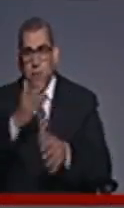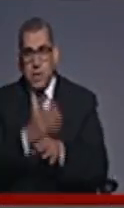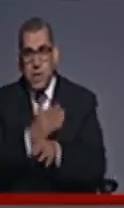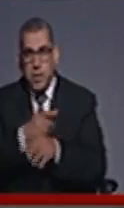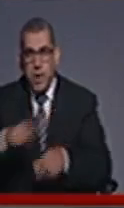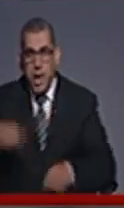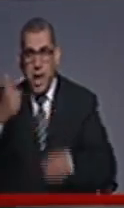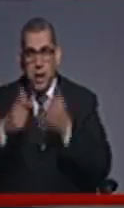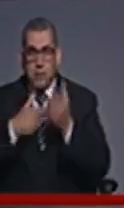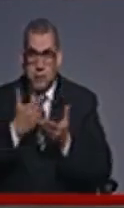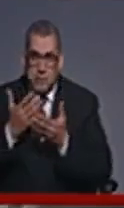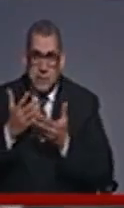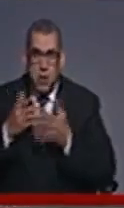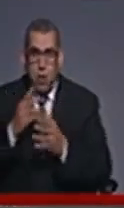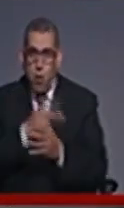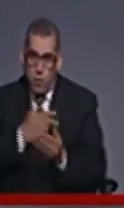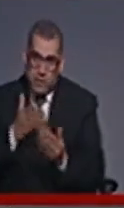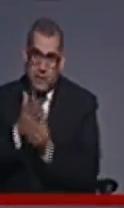من اثار هذه الازمة.